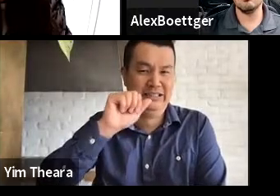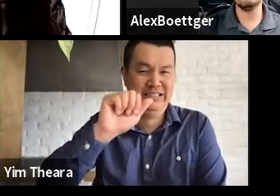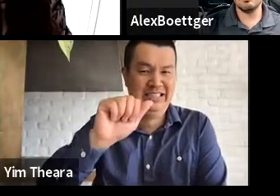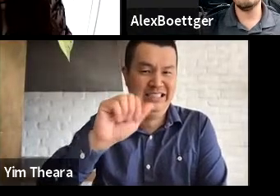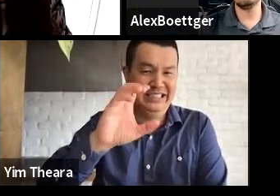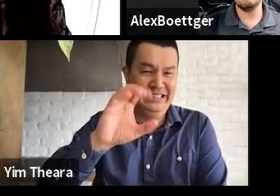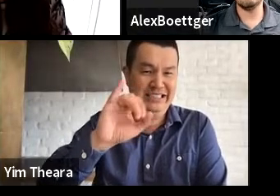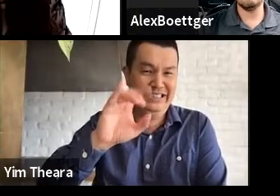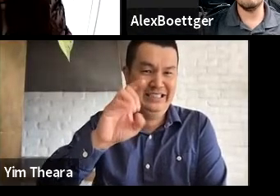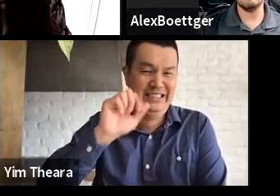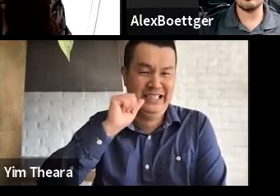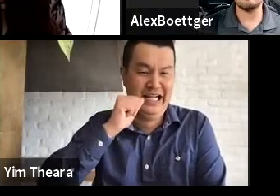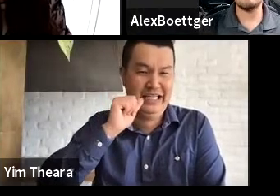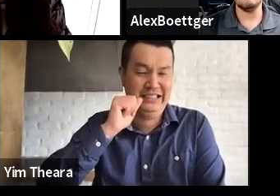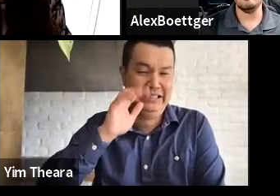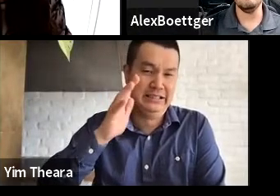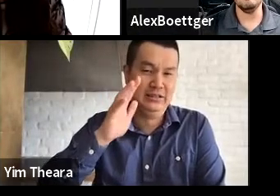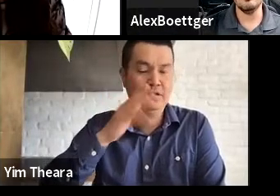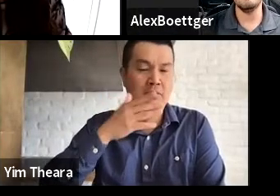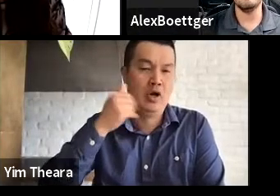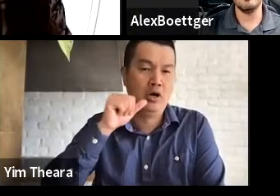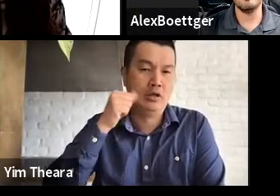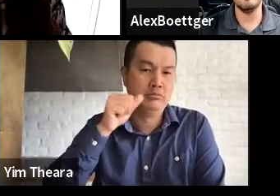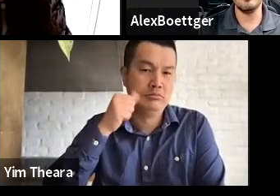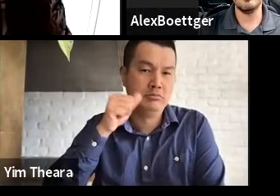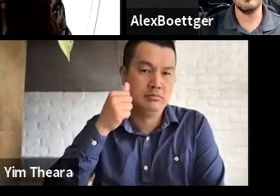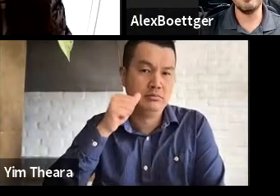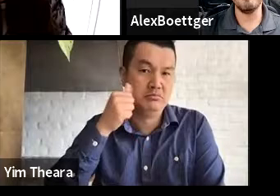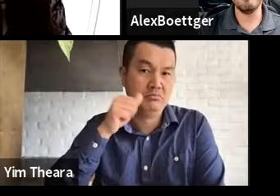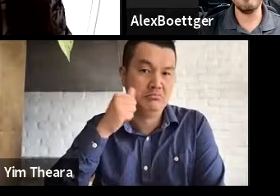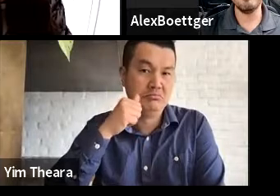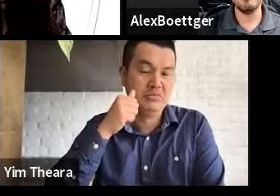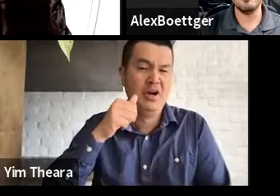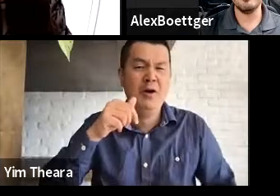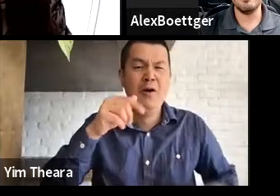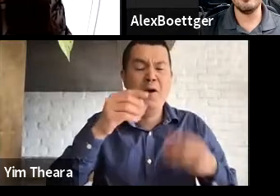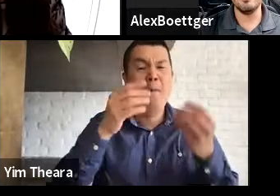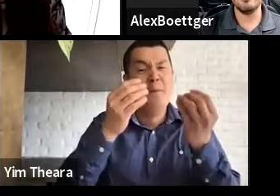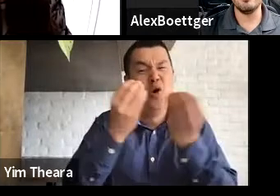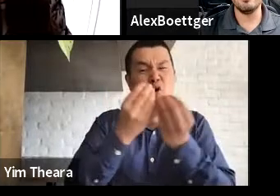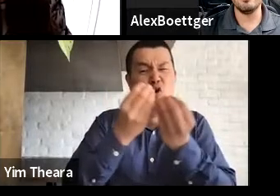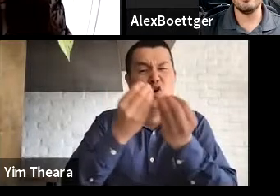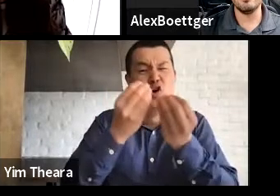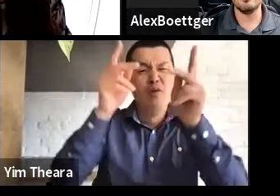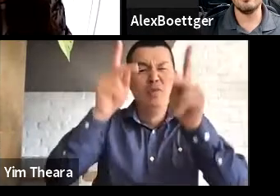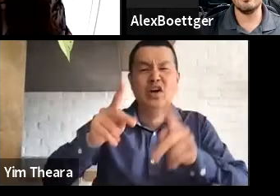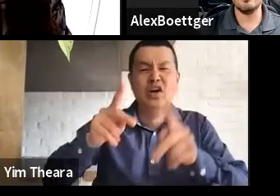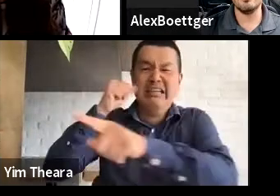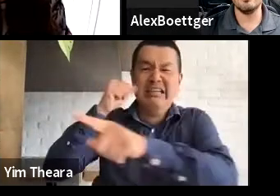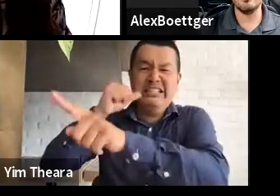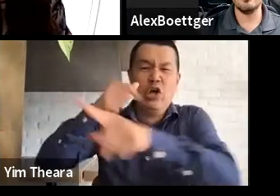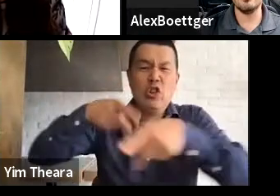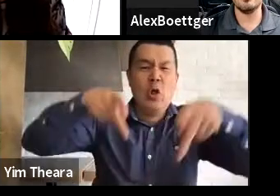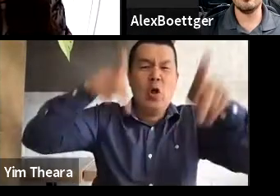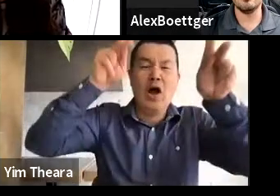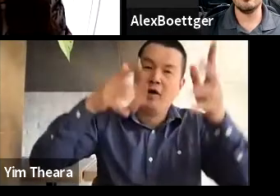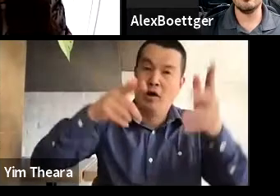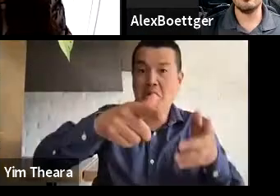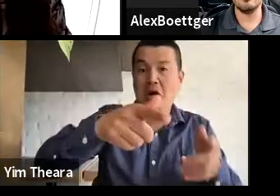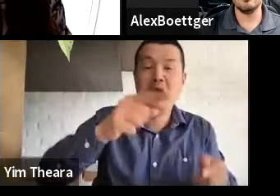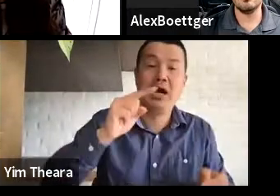Acide. Ça, c'est le signe d'acide. Donc, il ne faut pas associer ton nom à acide. Donc, le fait comme ça. Mais...